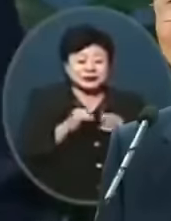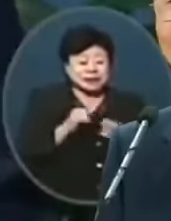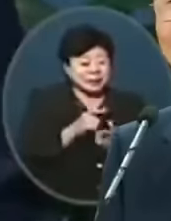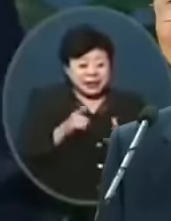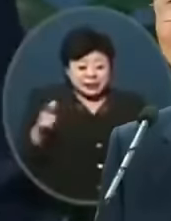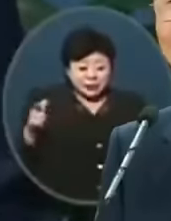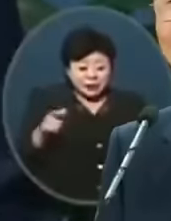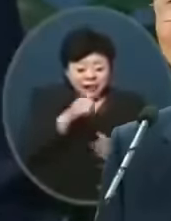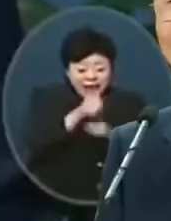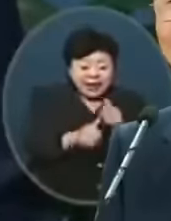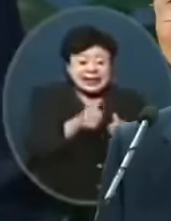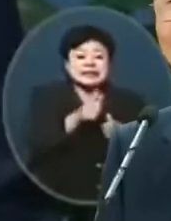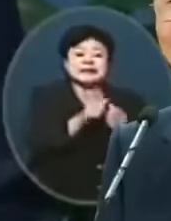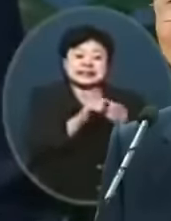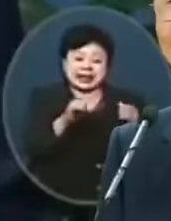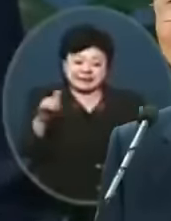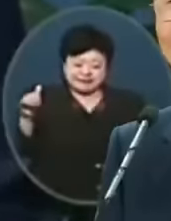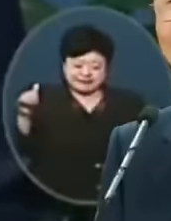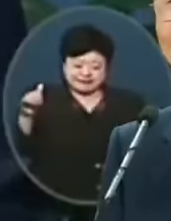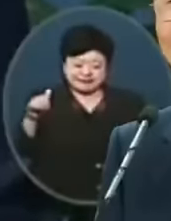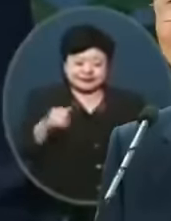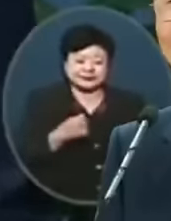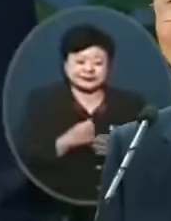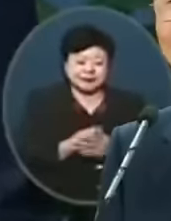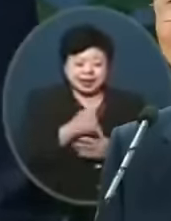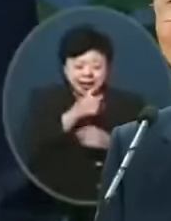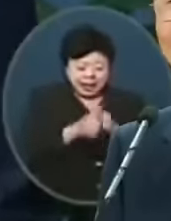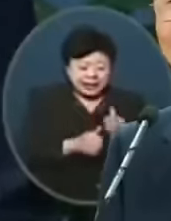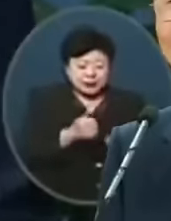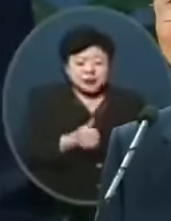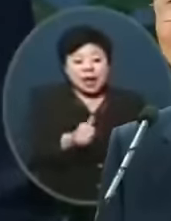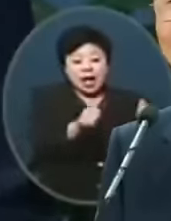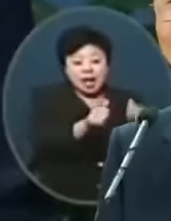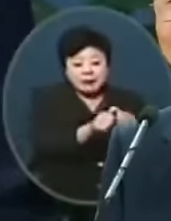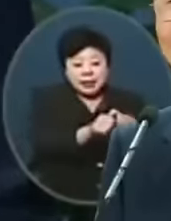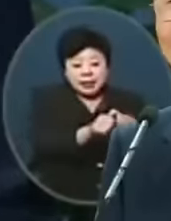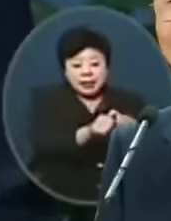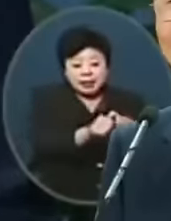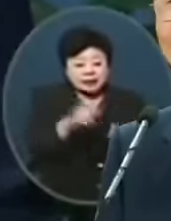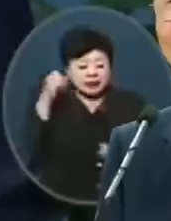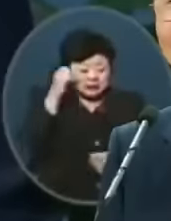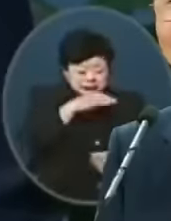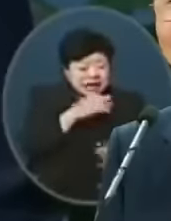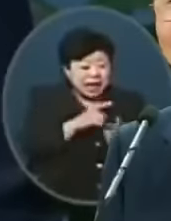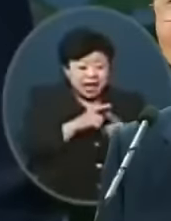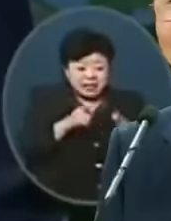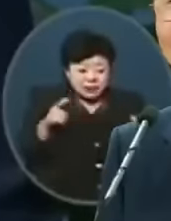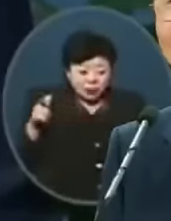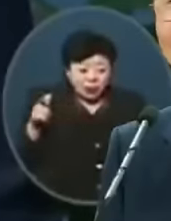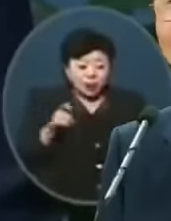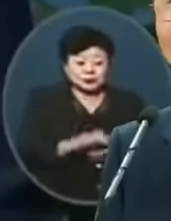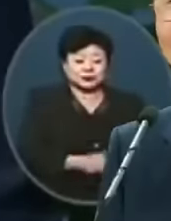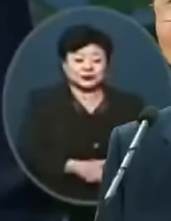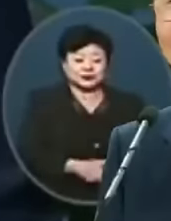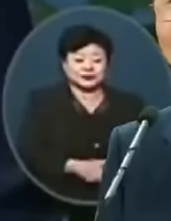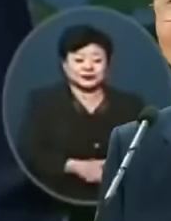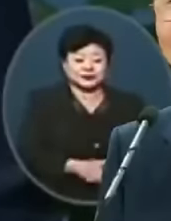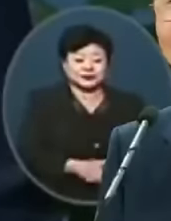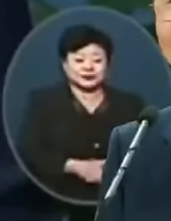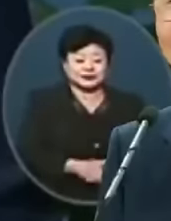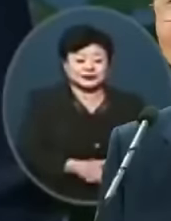아닙니다. 우리는 하나님의 사람인 것입니다. 하나님이 우리와 같이 계신데 그냥 있을 정도가 아닌